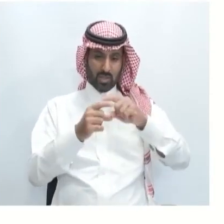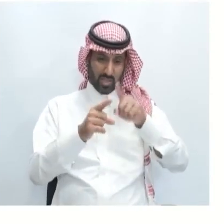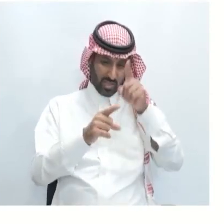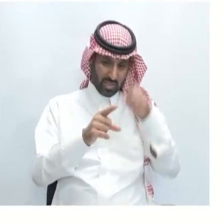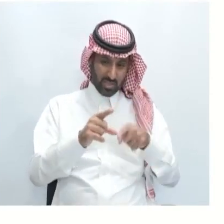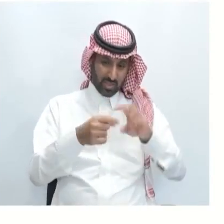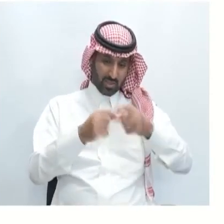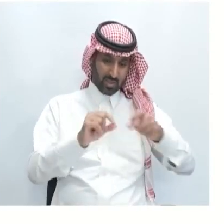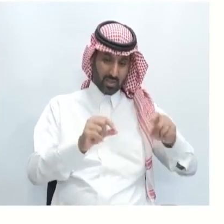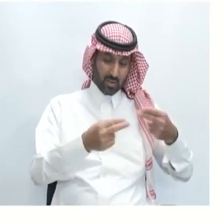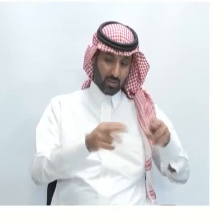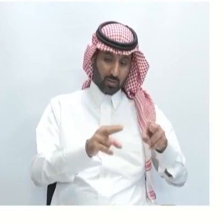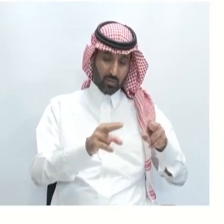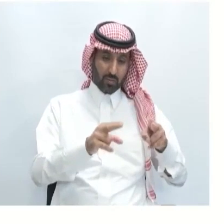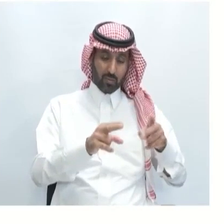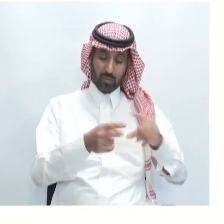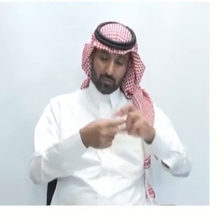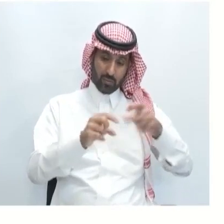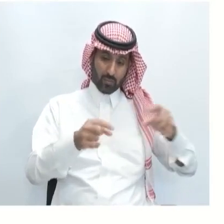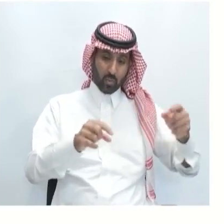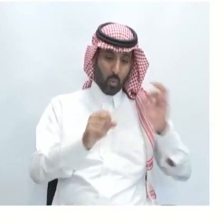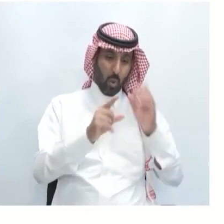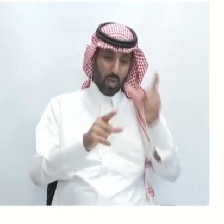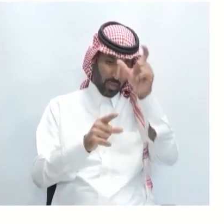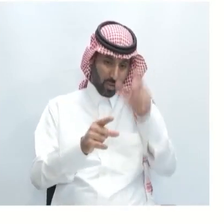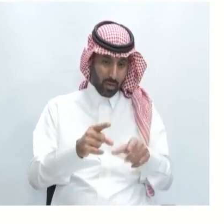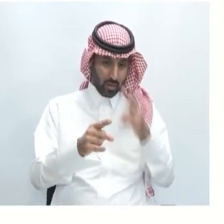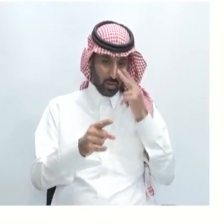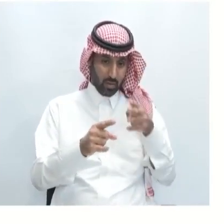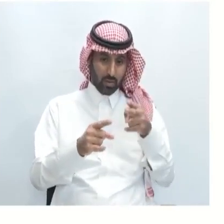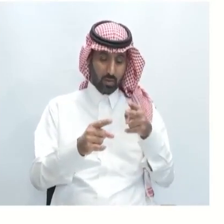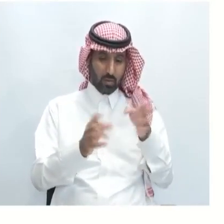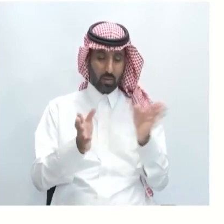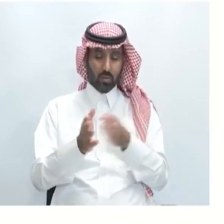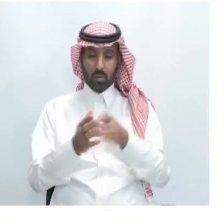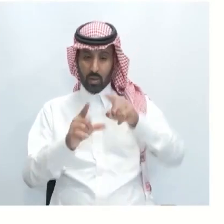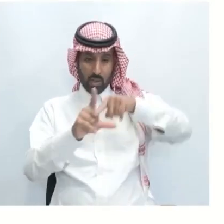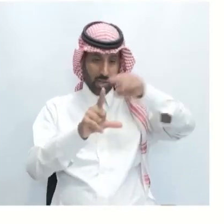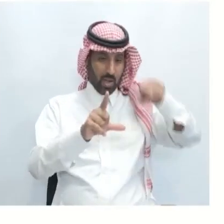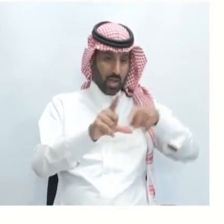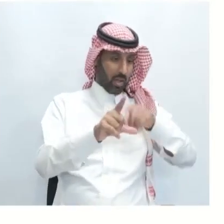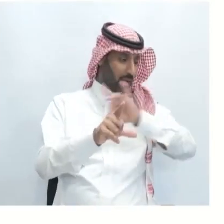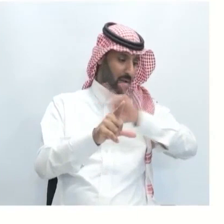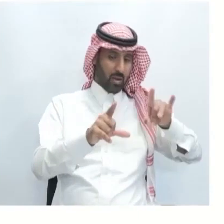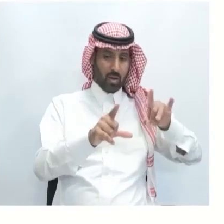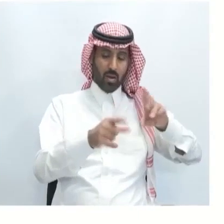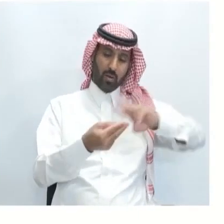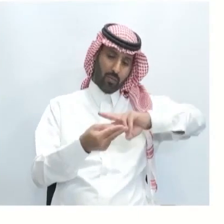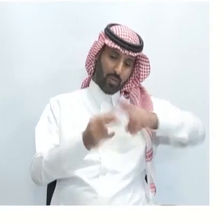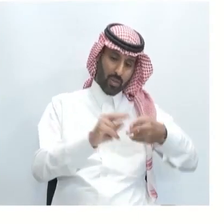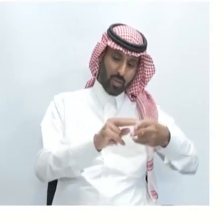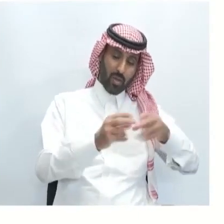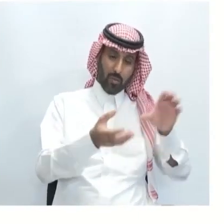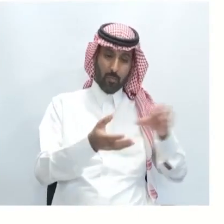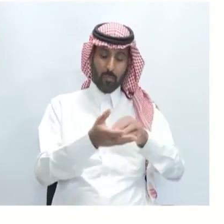المفتوحه تصير الكربونيل واضحه وبينه لدي بالنسبه للحلق لا ستكون تتحول